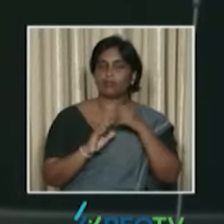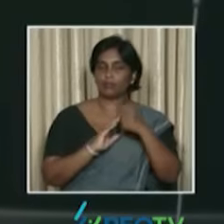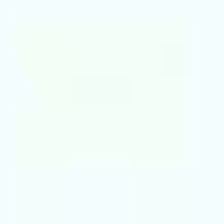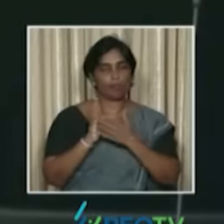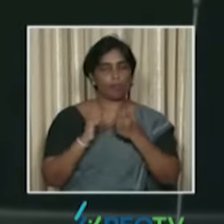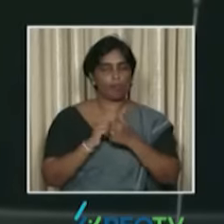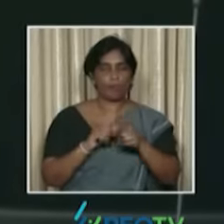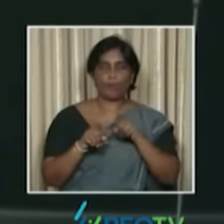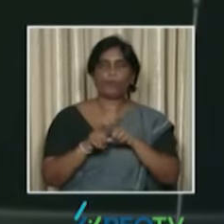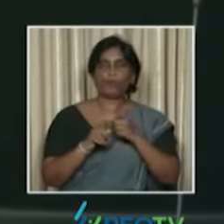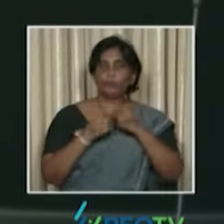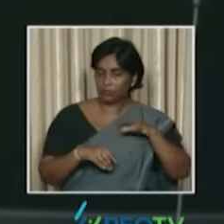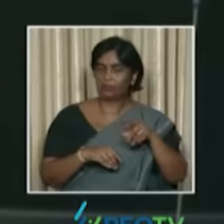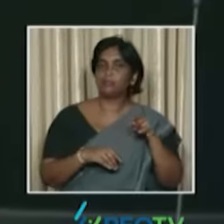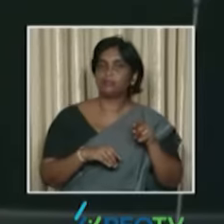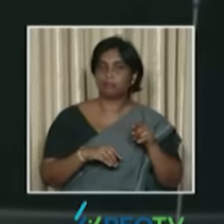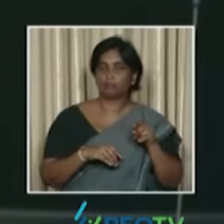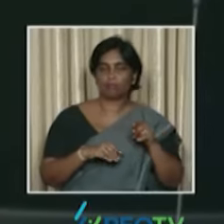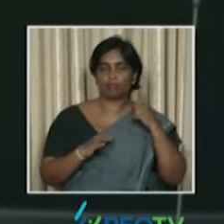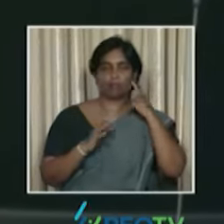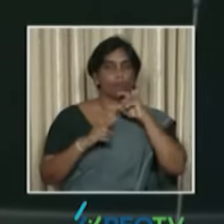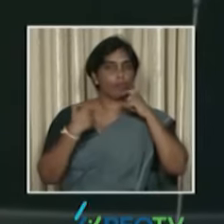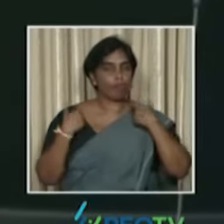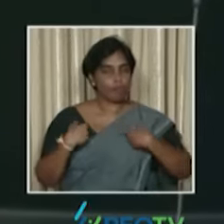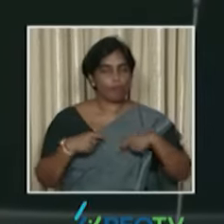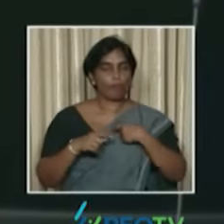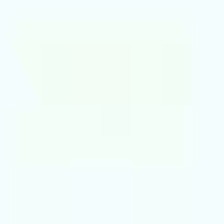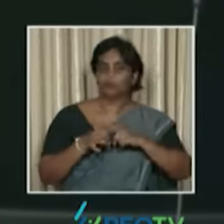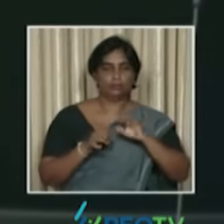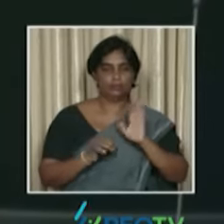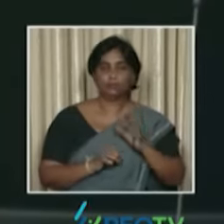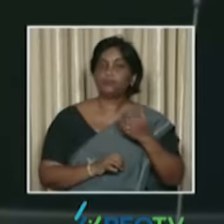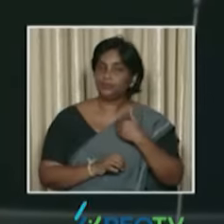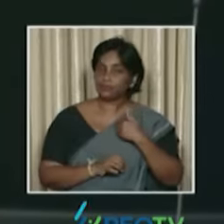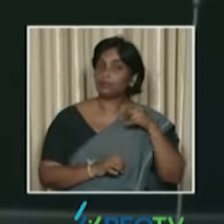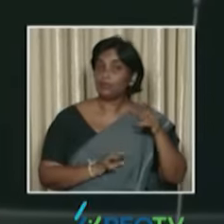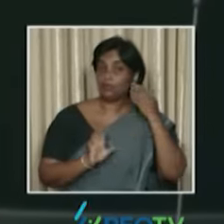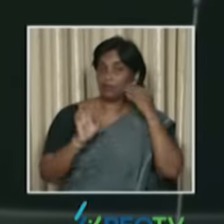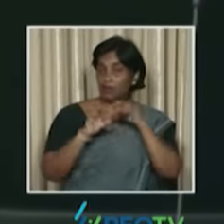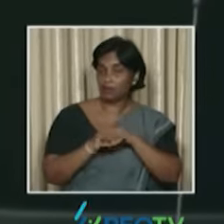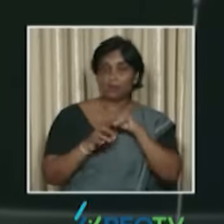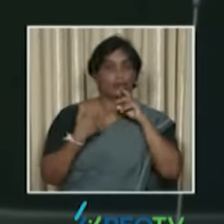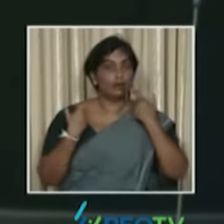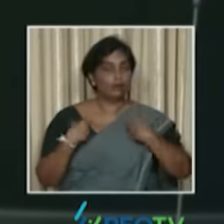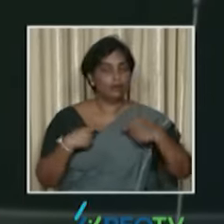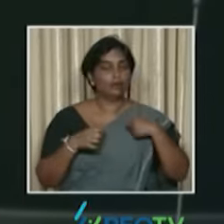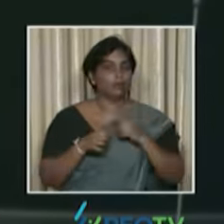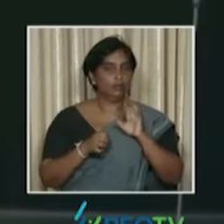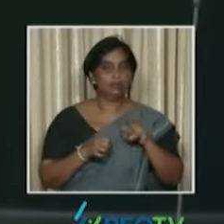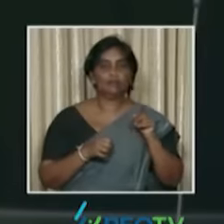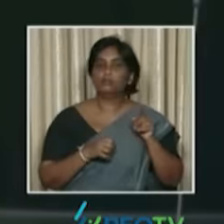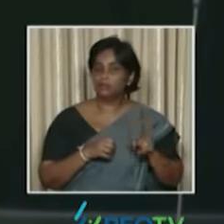ආර්ථික වශයෙන් කඩාවැටෙන බවට නීතිඥවරු අධිකරණ ඉස්සරහා කරුණු දැක්වුවා. හැබැයි මේ පෙනී සිටම නීතිඥවරුන්ගෙන් ප්‍රශ්න කරනවා